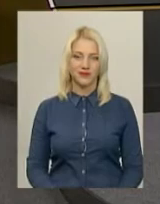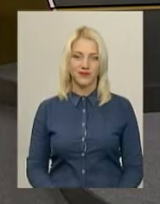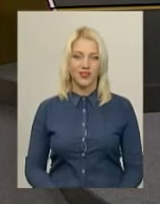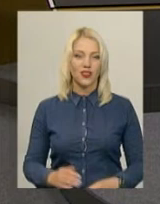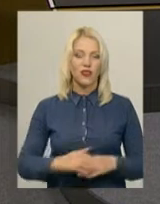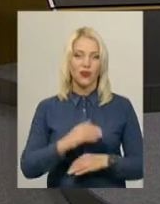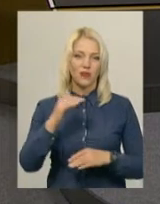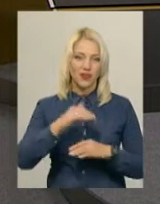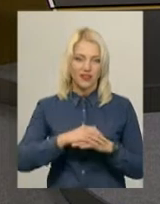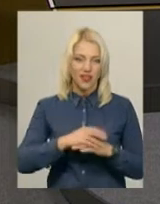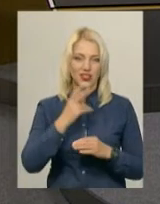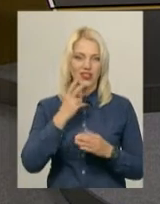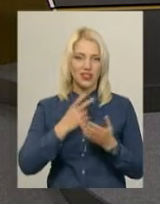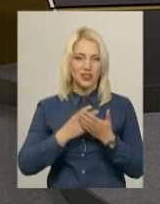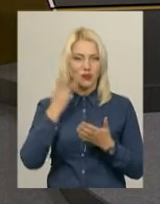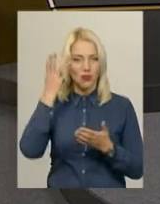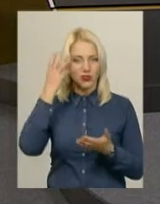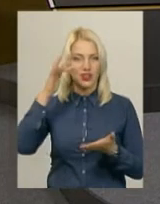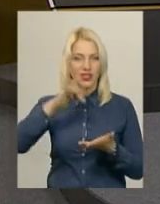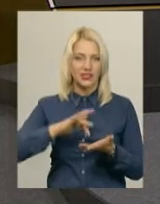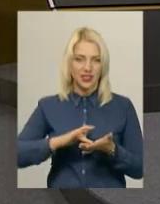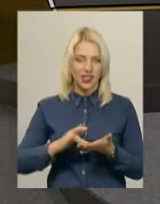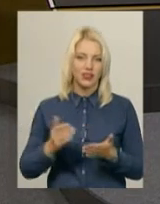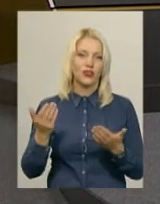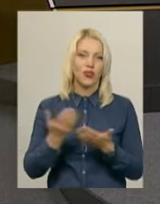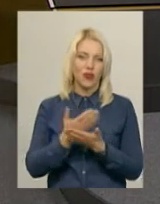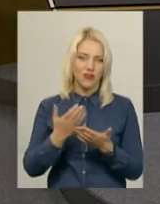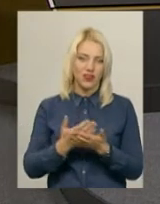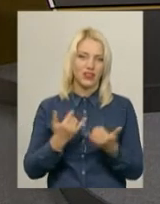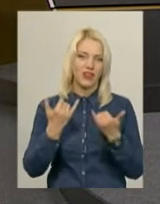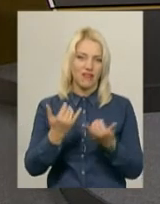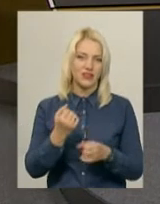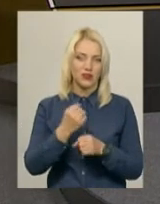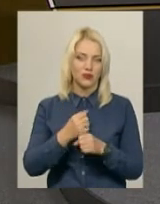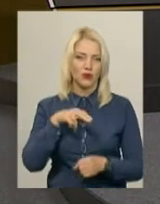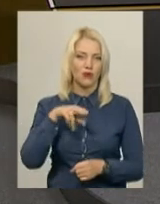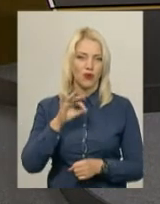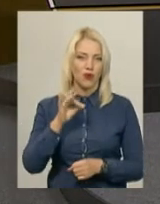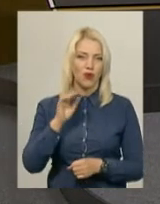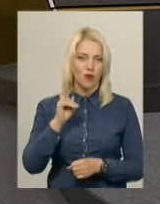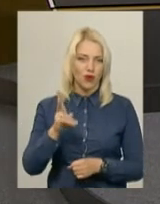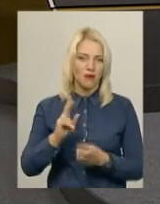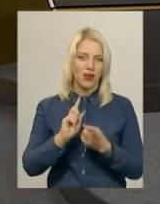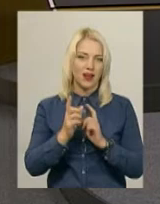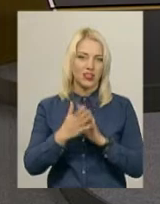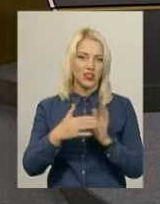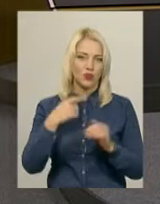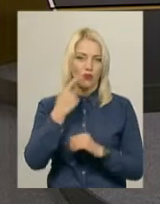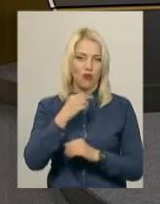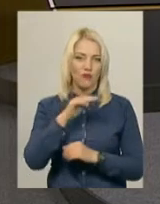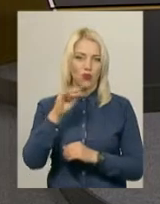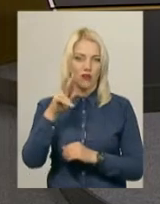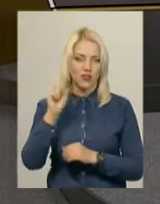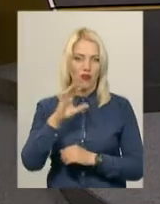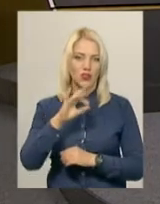Доброго вечора! В ефірі Суспільного телебачення «Поділяцентр» випуск новин. Для вас працює ведуча Світлана Поробок, диктор жестової мови Оксана Фіновська.